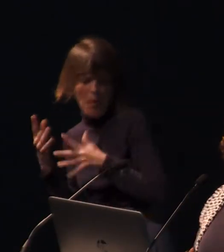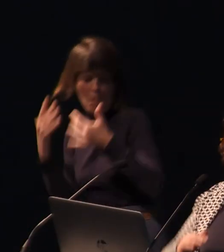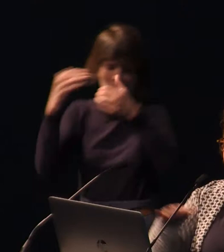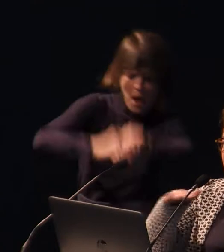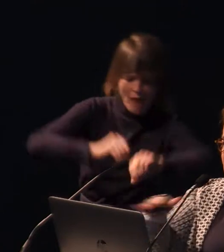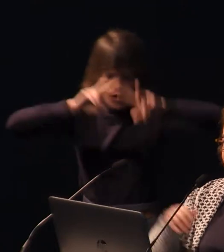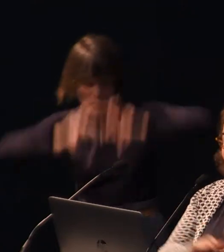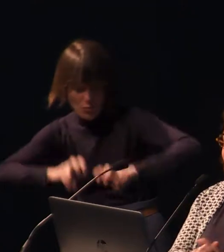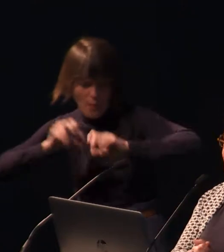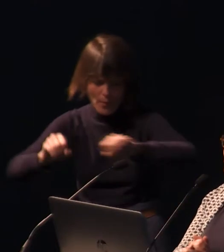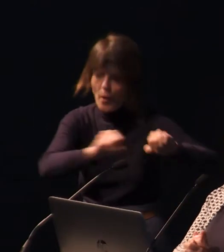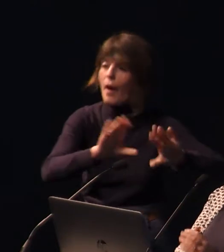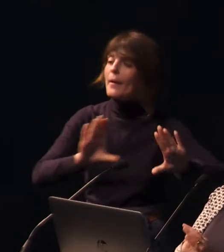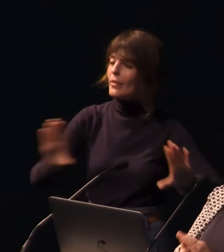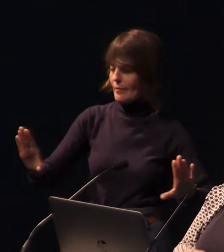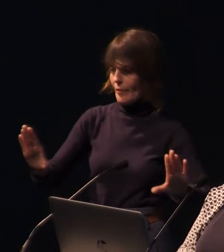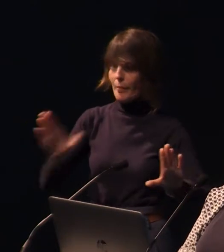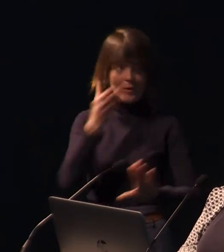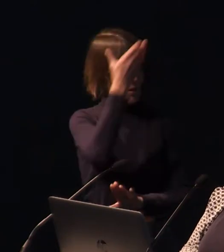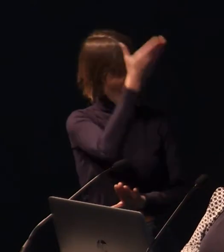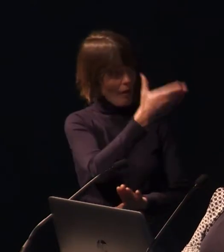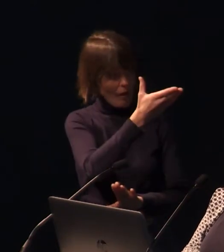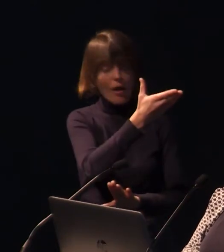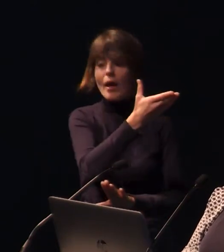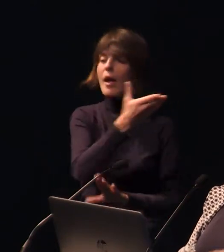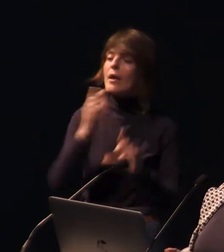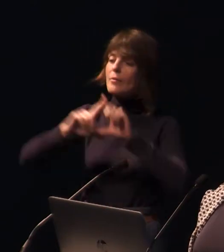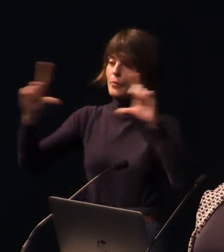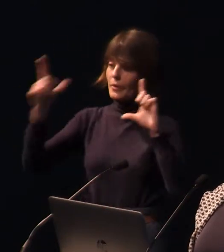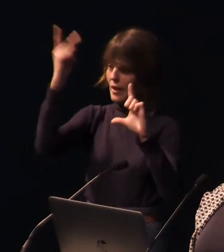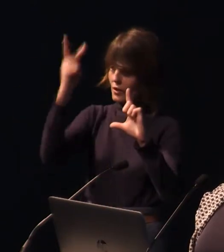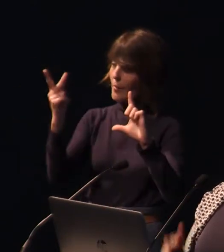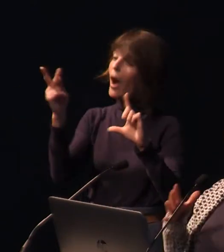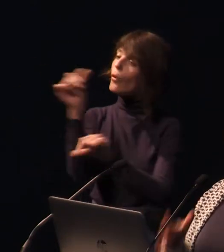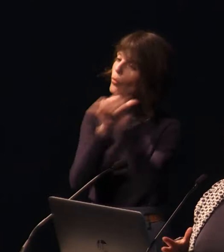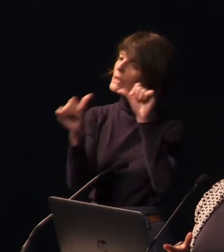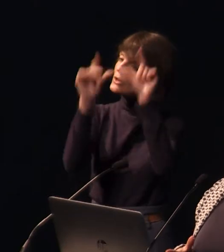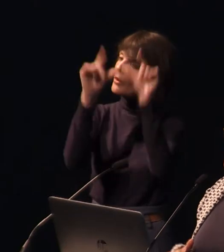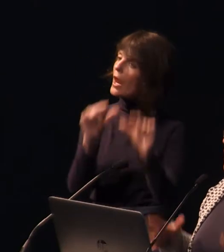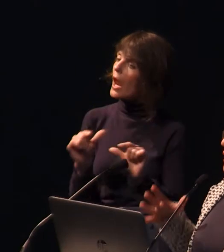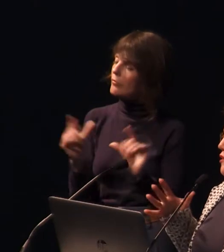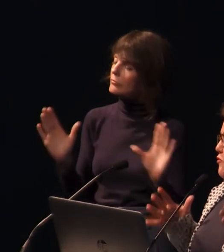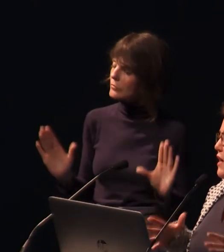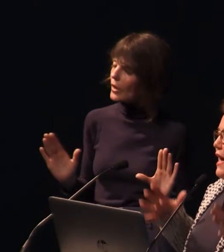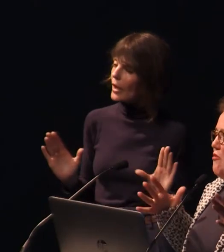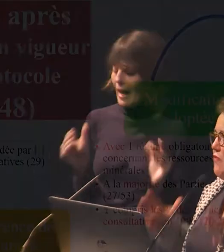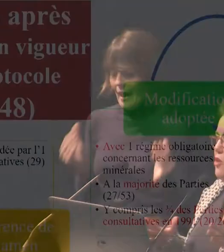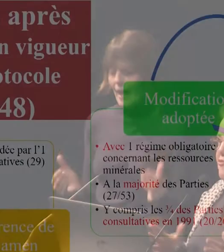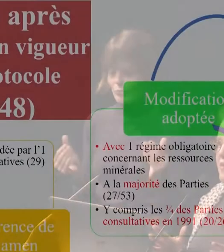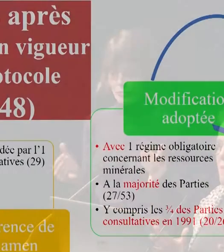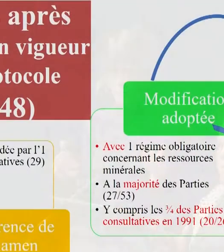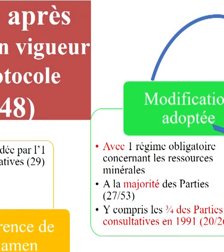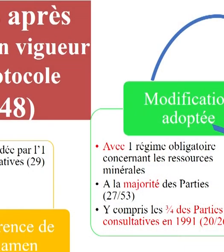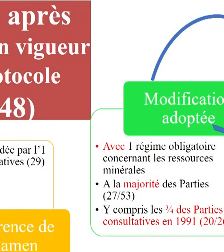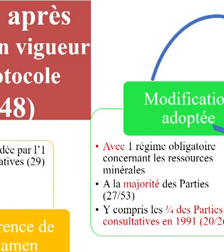essayé de mettre la ddt sur sur le schéma les différentes conditions effectivement actuellement il nous faudrait vingt neuf